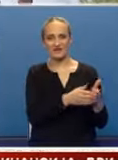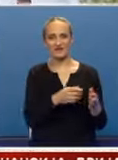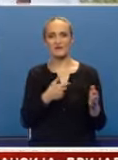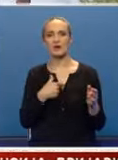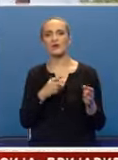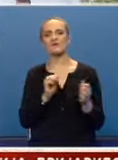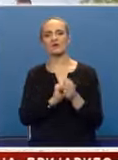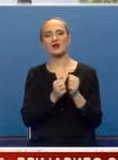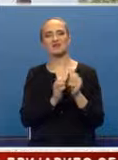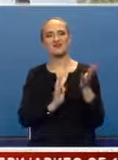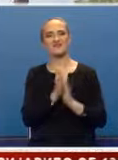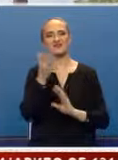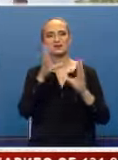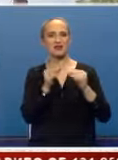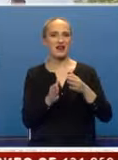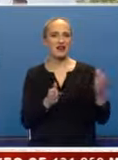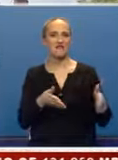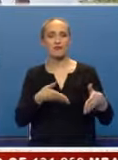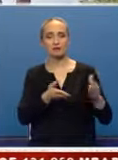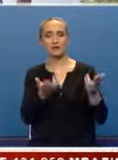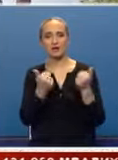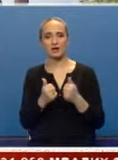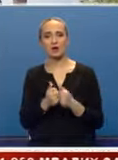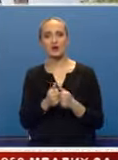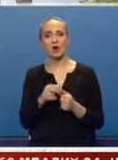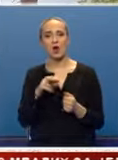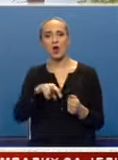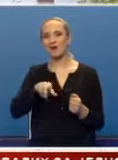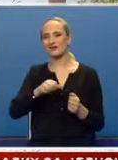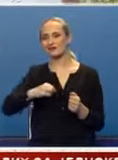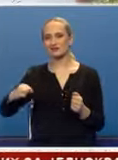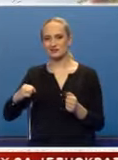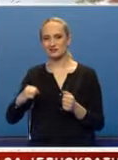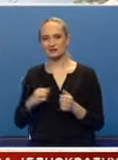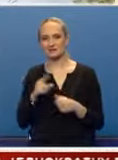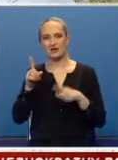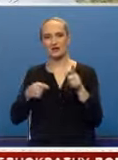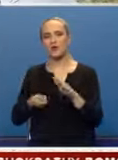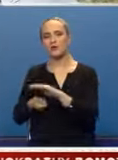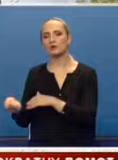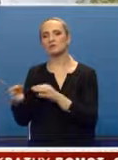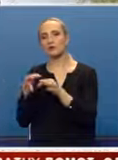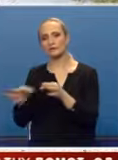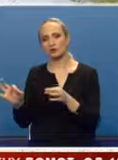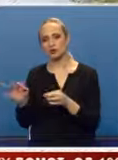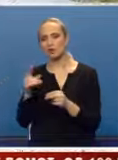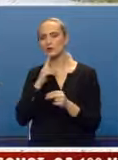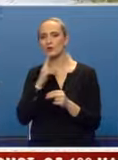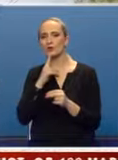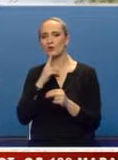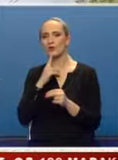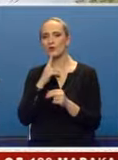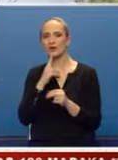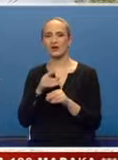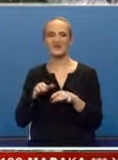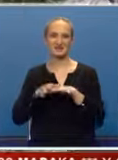sa vatrenom stihijom s lijeve strane puta, međutim okrenivši se s desne strane neko je podmetuo požar koji je